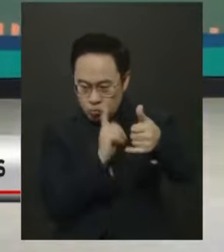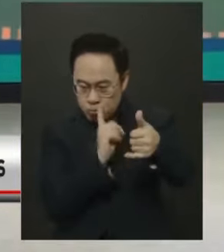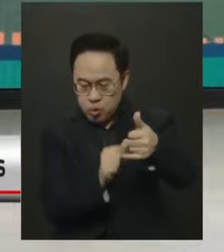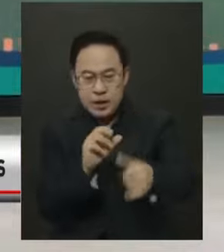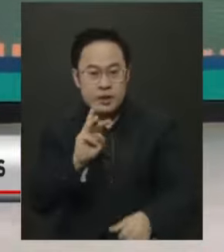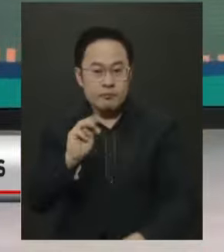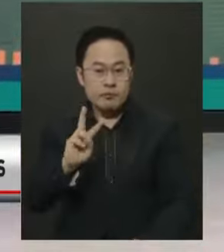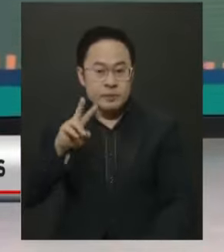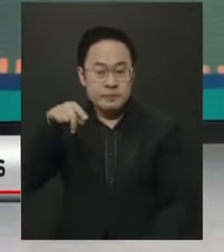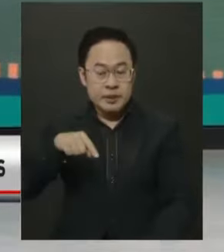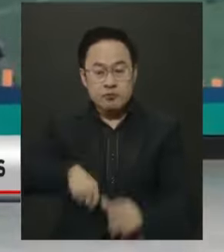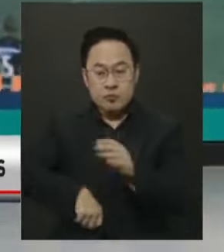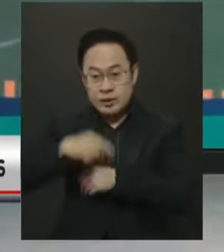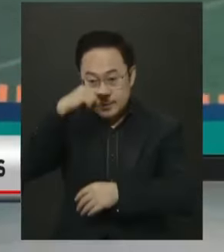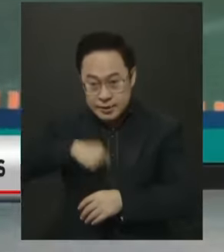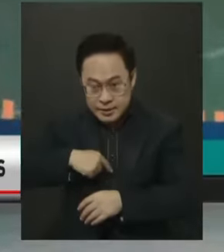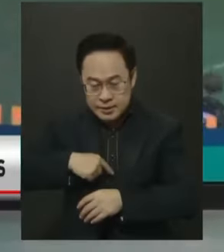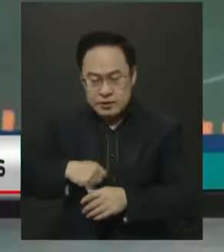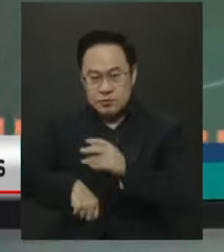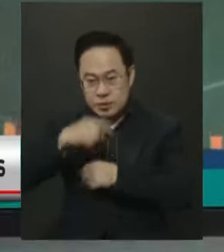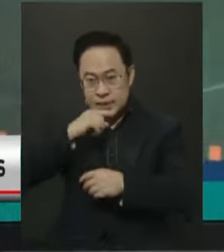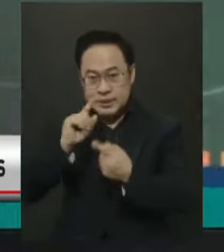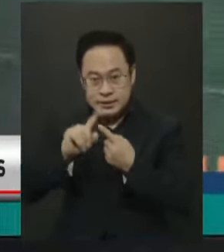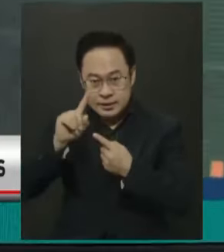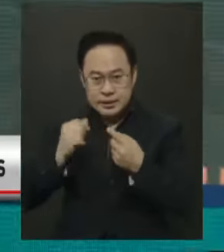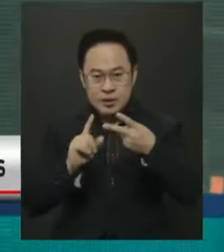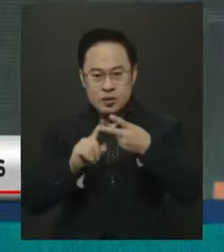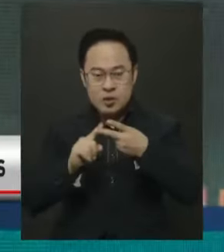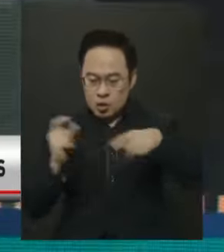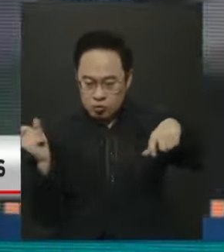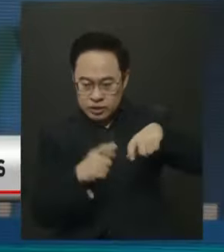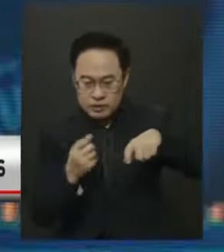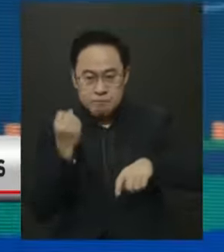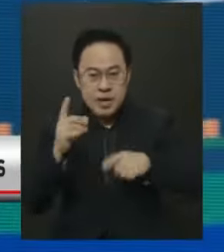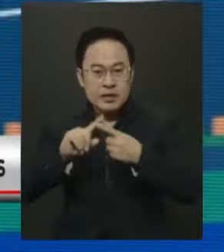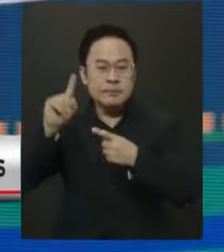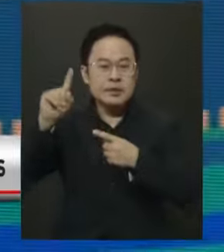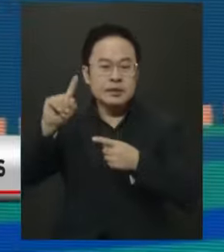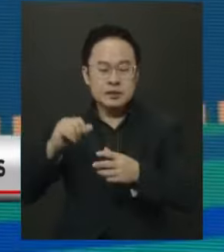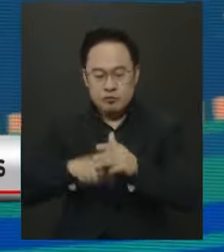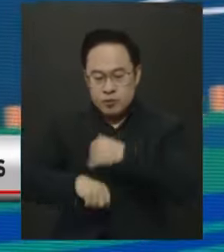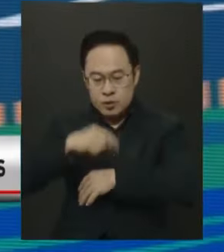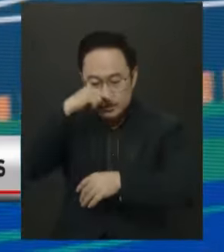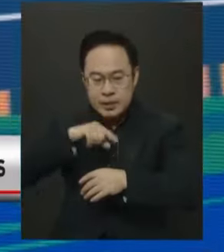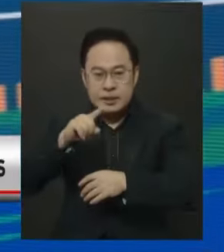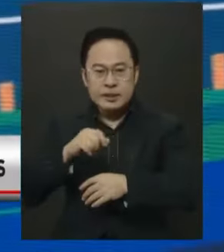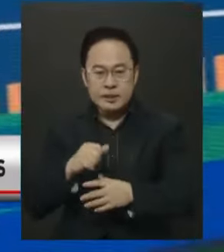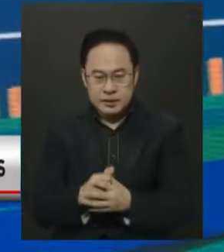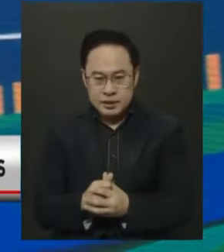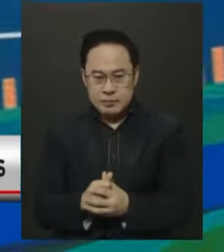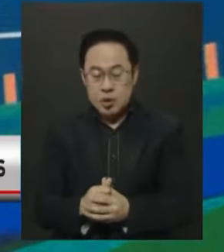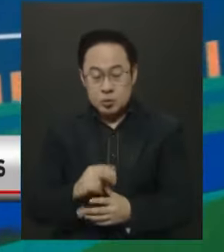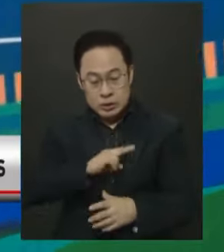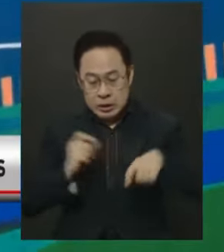ยมไยลีกไทยล Most Valuable Player นะครับหรมไปถดาวสัโลไยลกครัไทยลก Top School Scholar ครัหลัจากททำไป